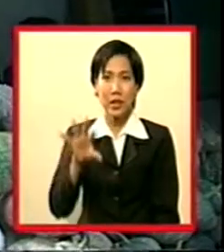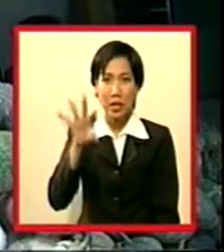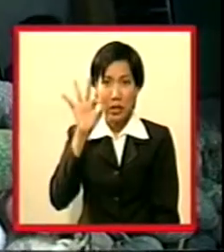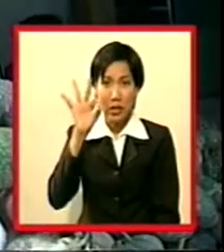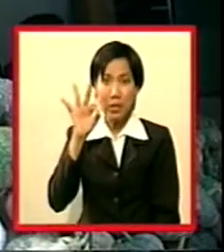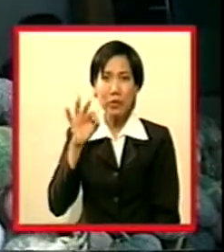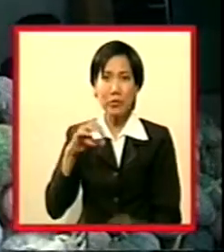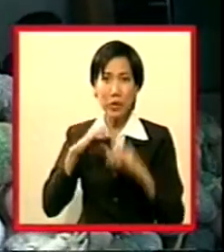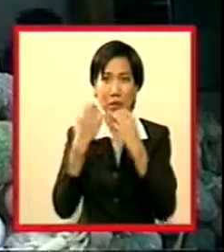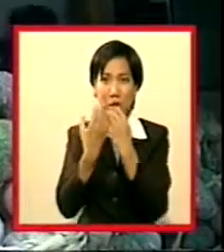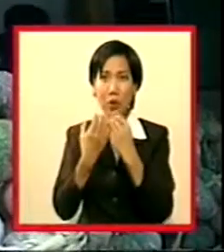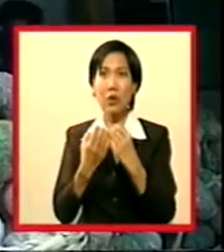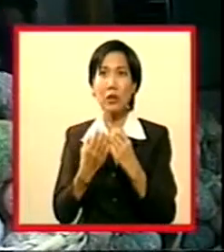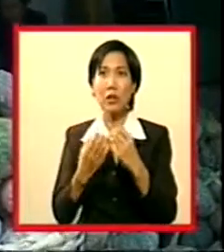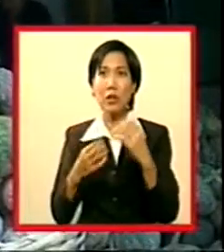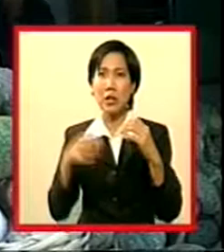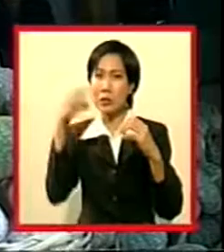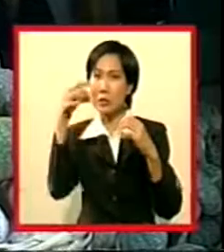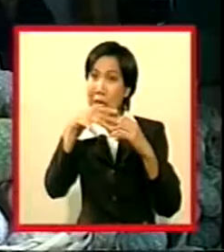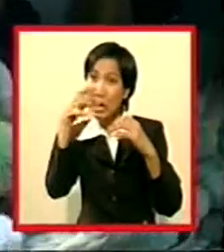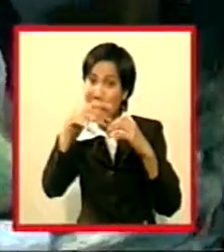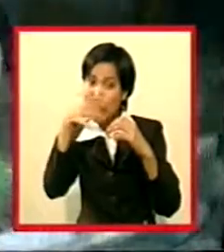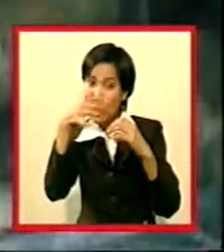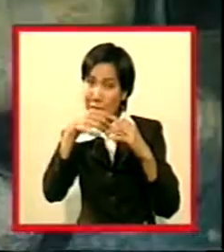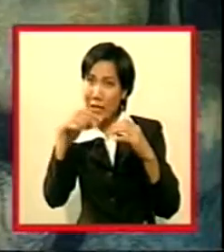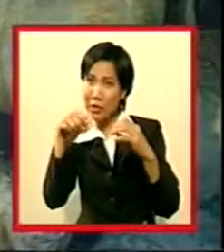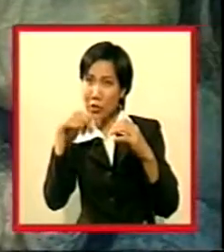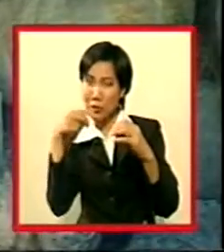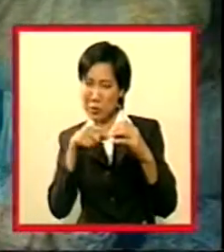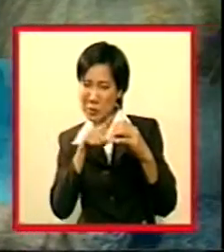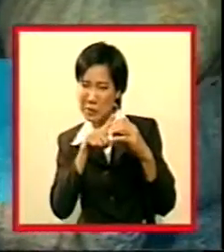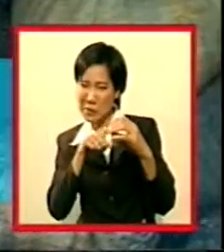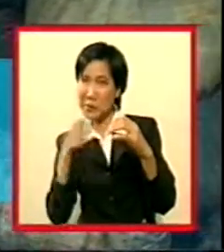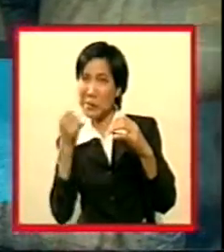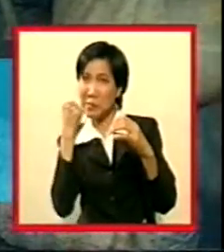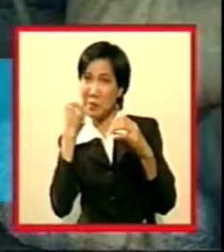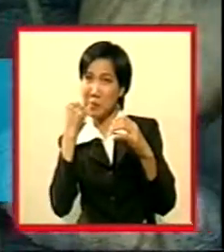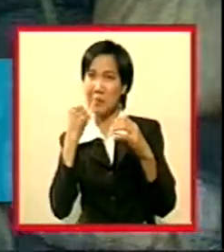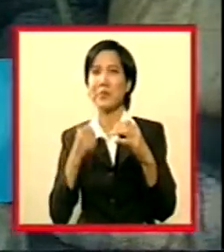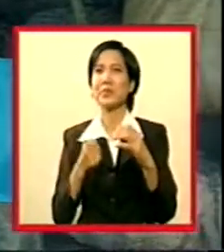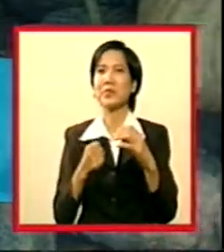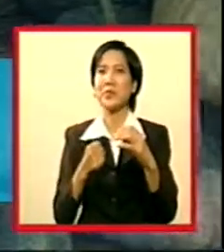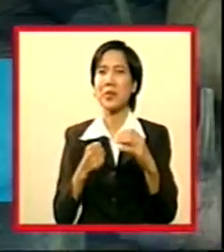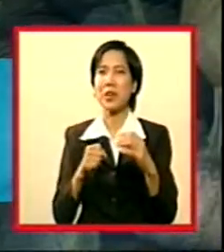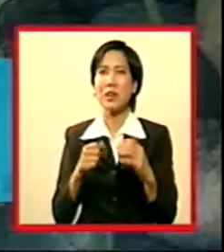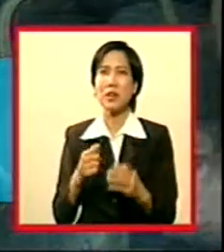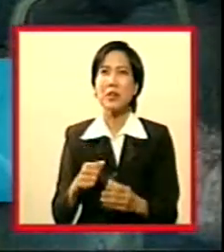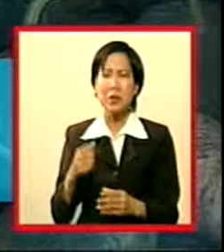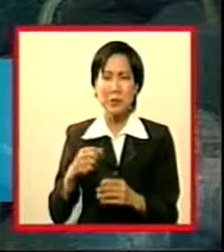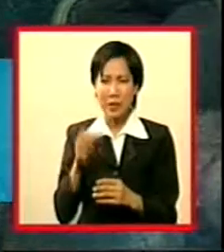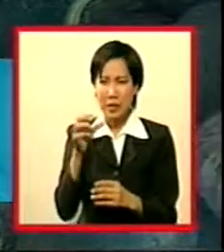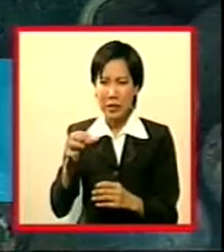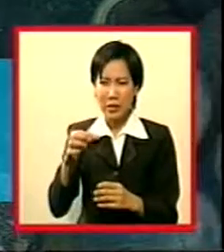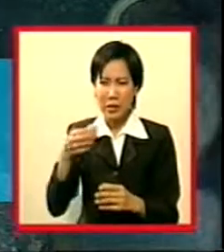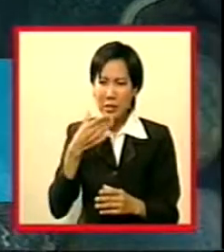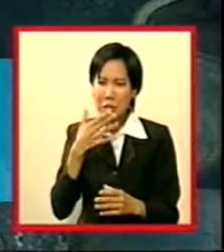การเลือกฟักทองนั้นจะต้องเลือกเอาผลที่แก่สังเกตได้จากเนื้อในจะมีสีเหลืองจัดซึ่งจะทำให้ข้าวเกรียบฟัก